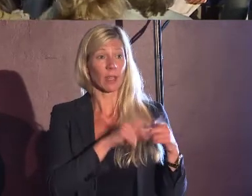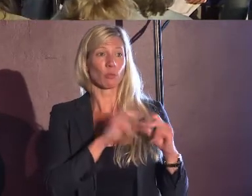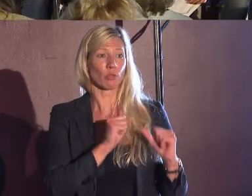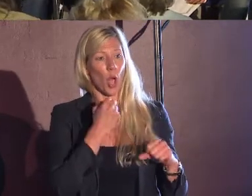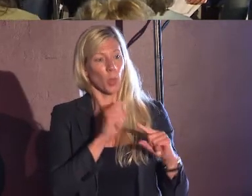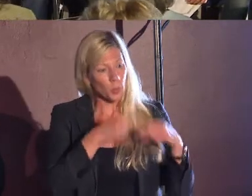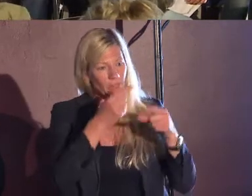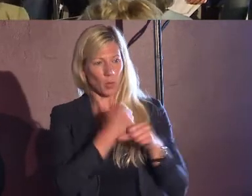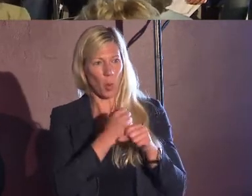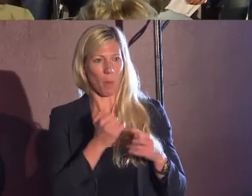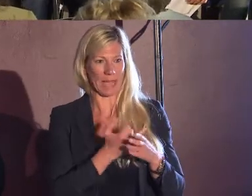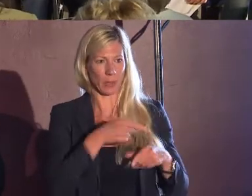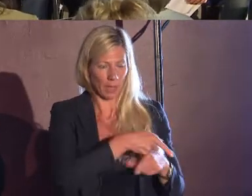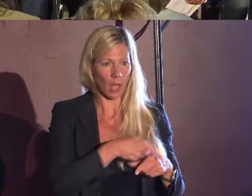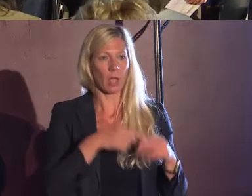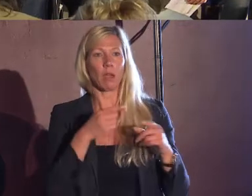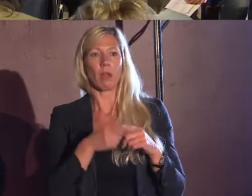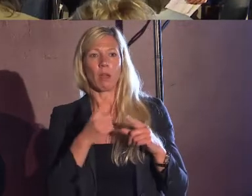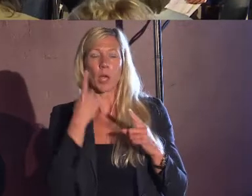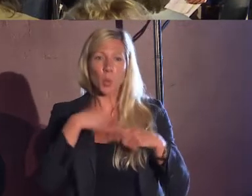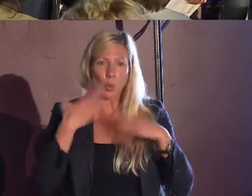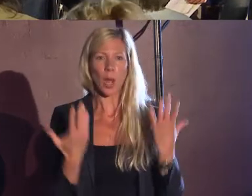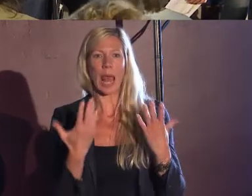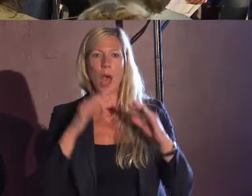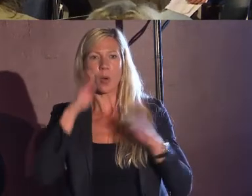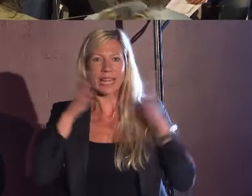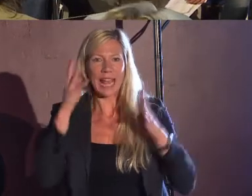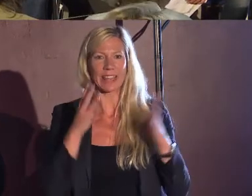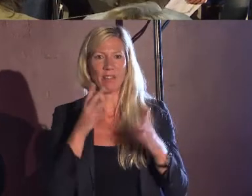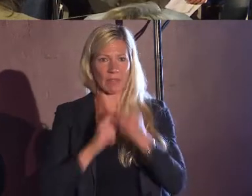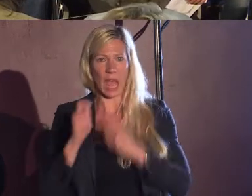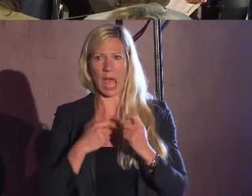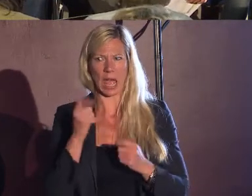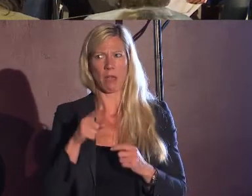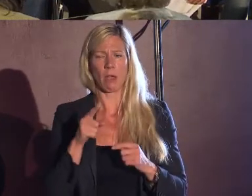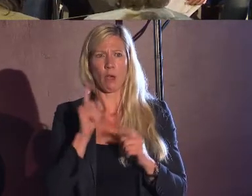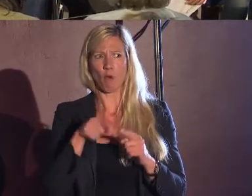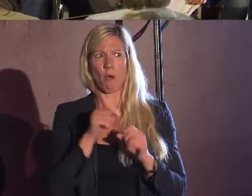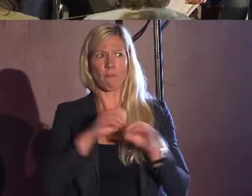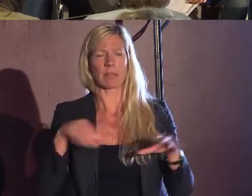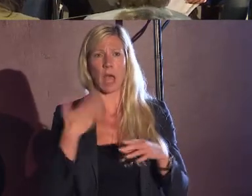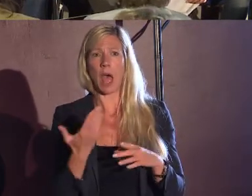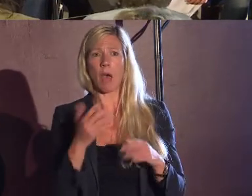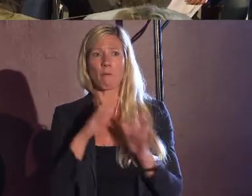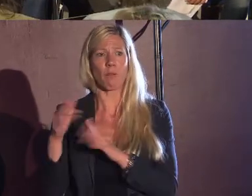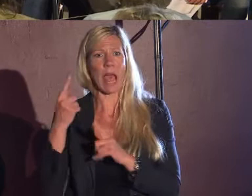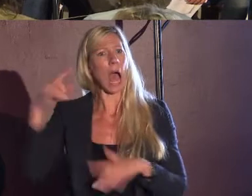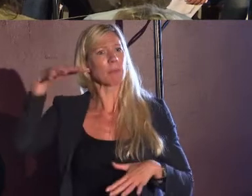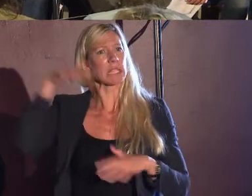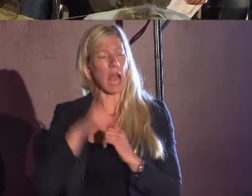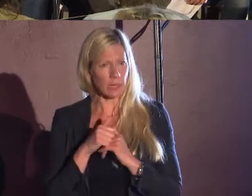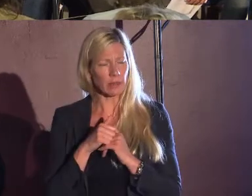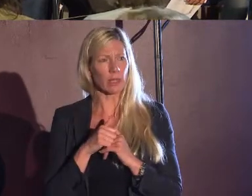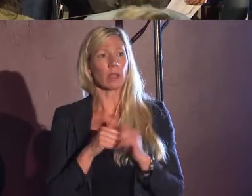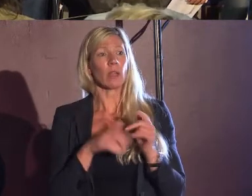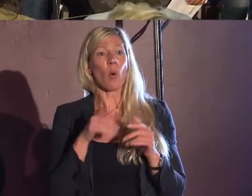utveckla och jobba med det här. Kulturella och kreativa näringar är fortfarande för många ett abstrakt begrepp. Och alla de här 12